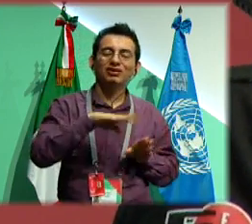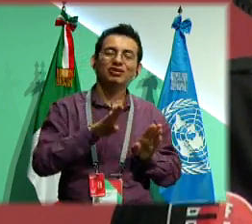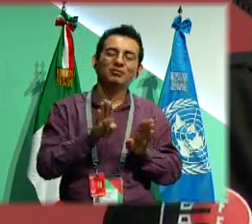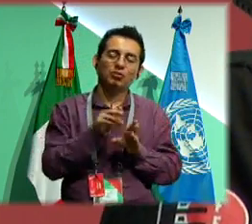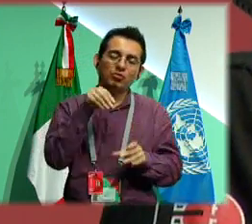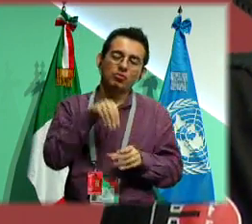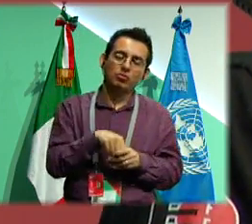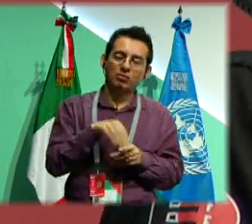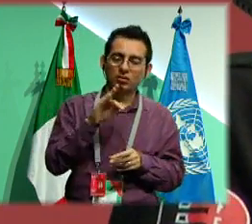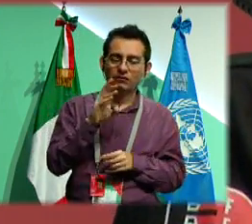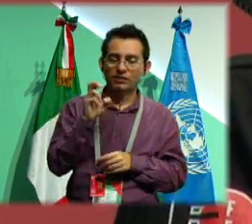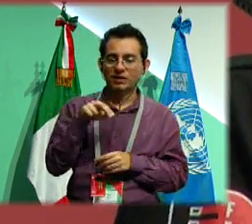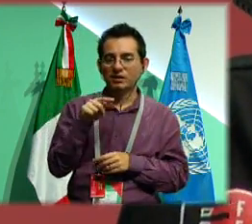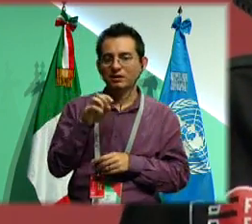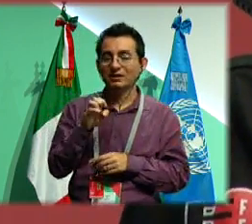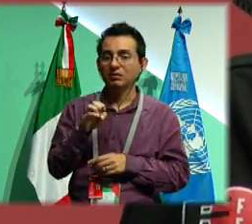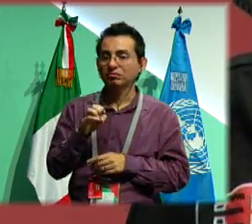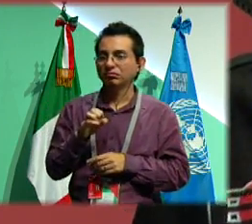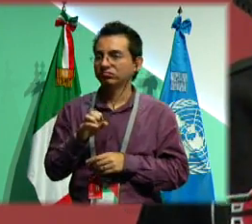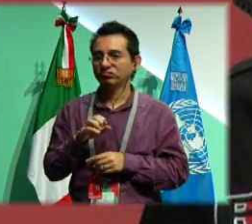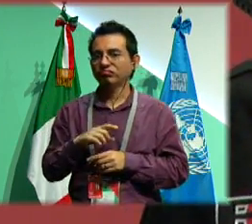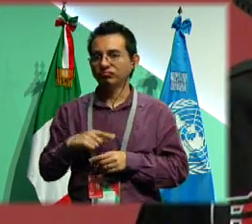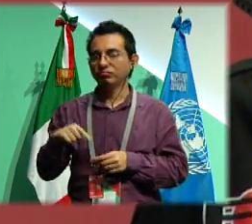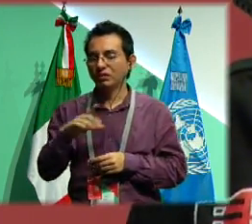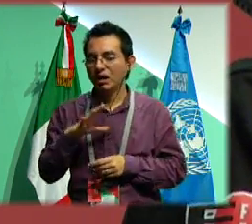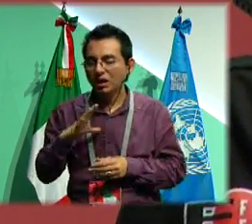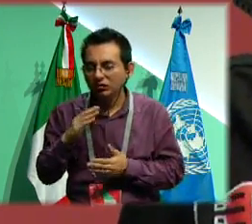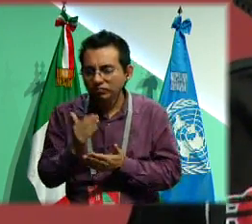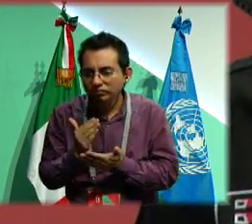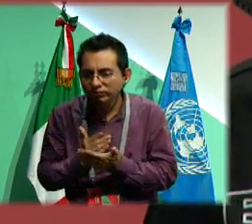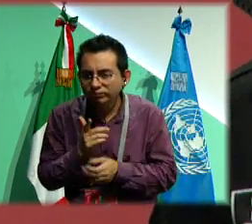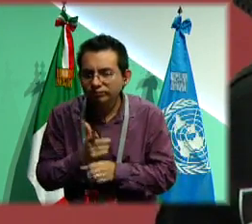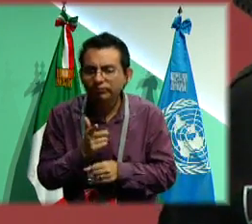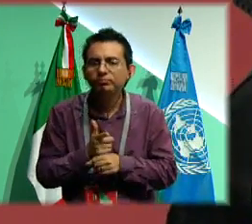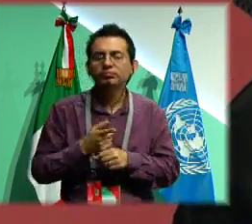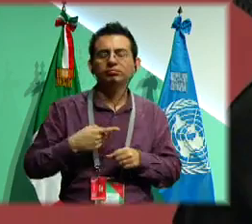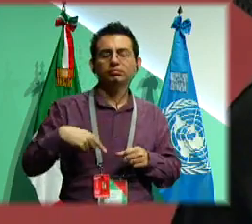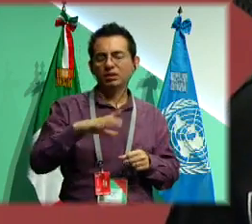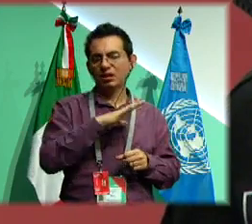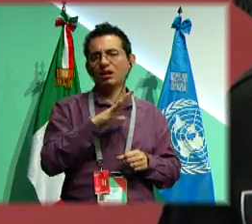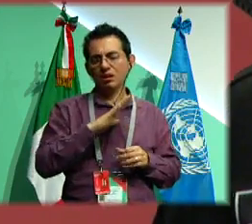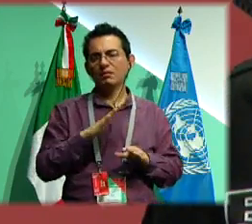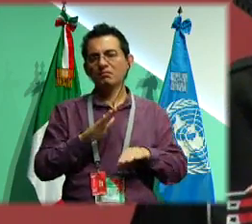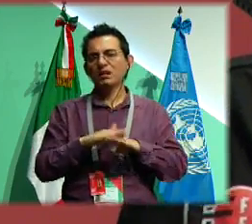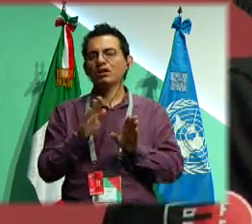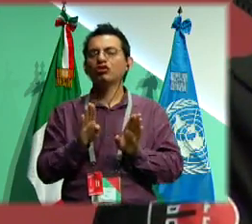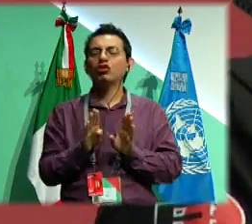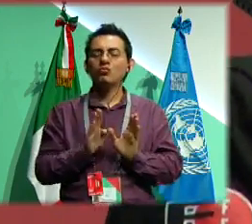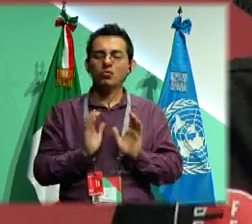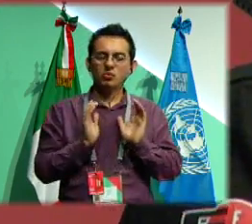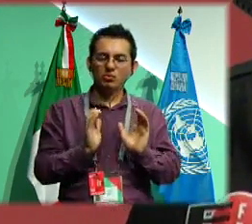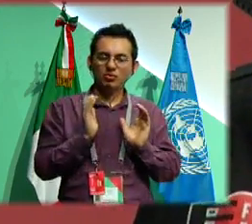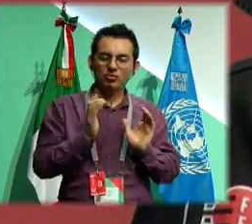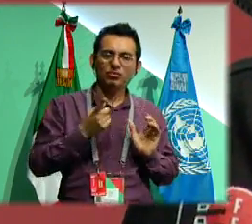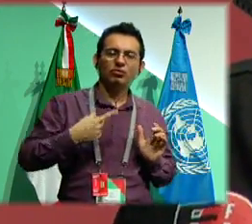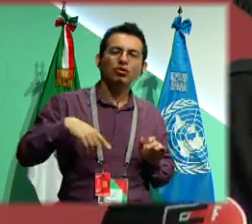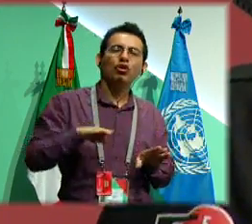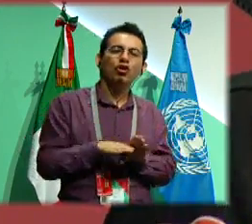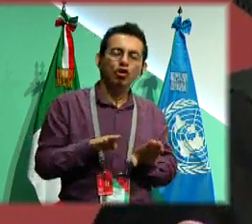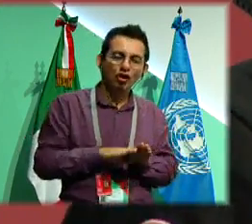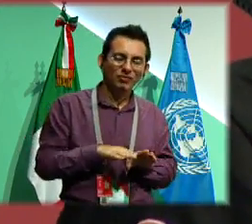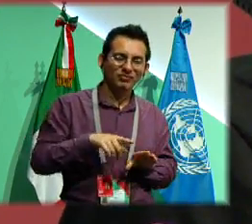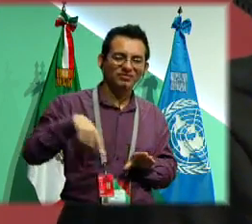règle détaillée. Il y a d'autres règles sur d'autres produits.